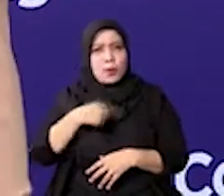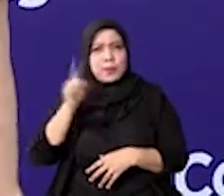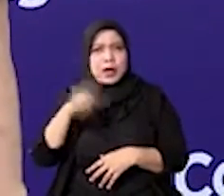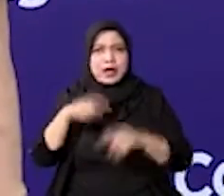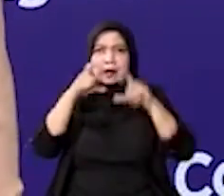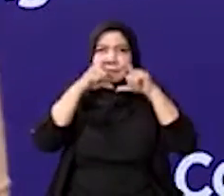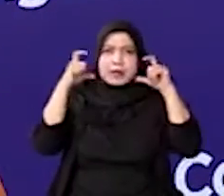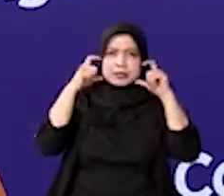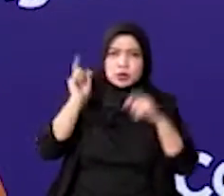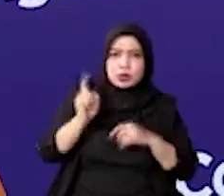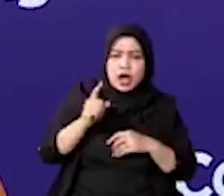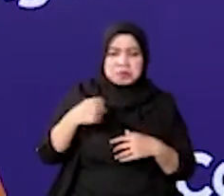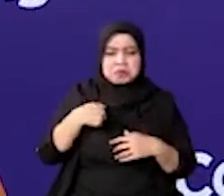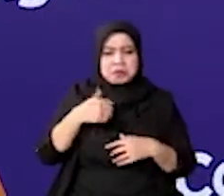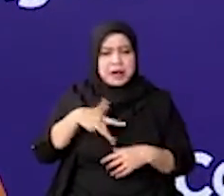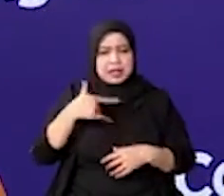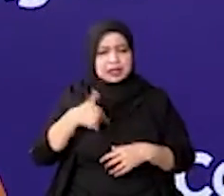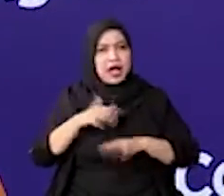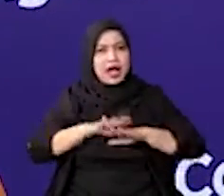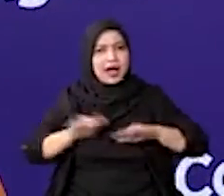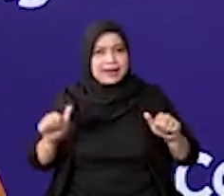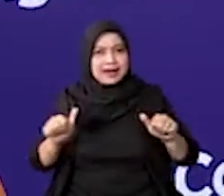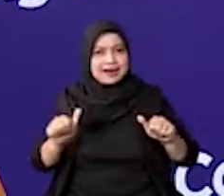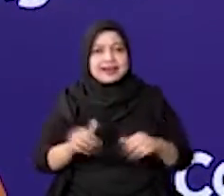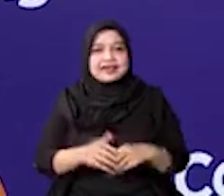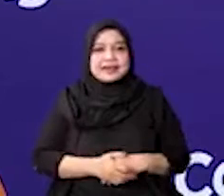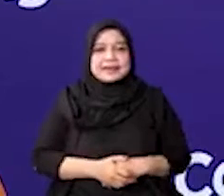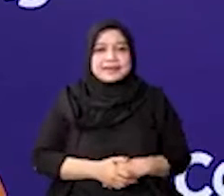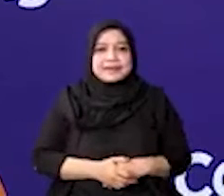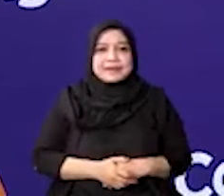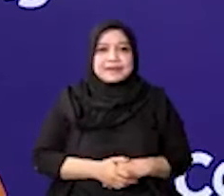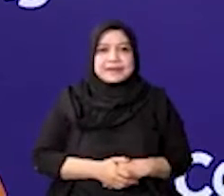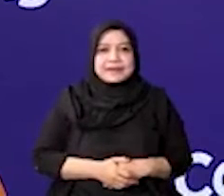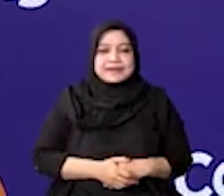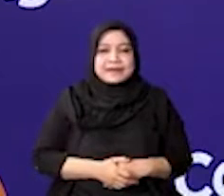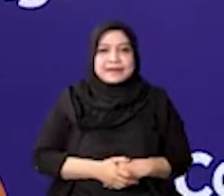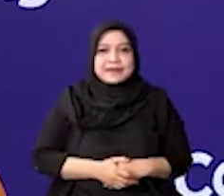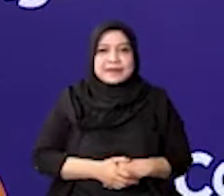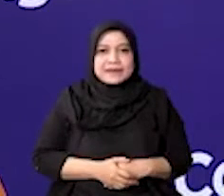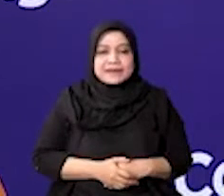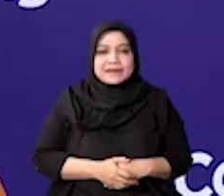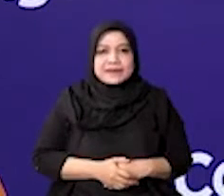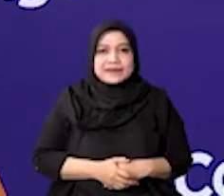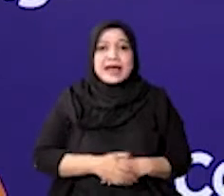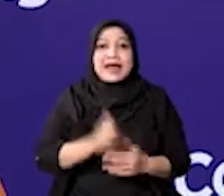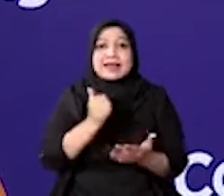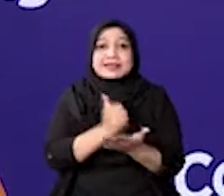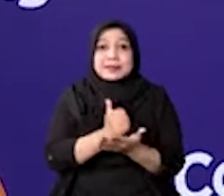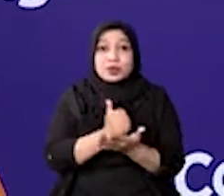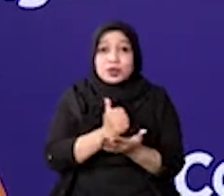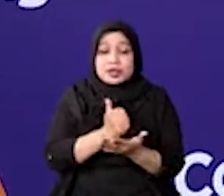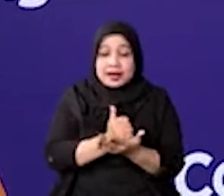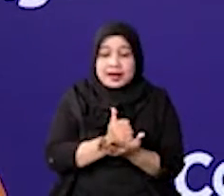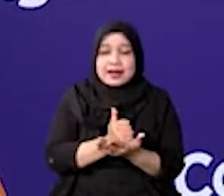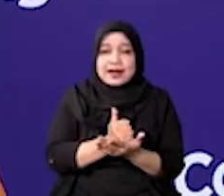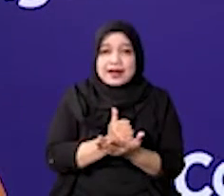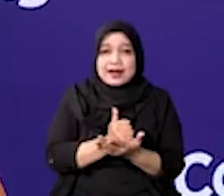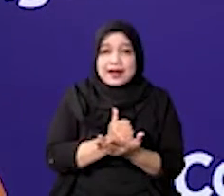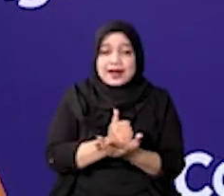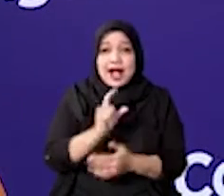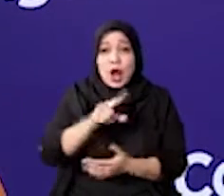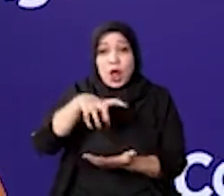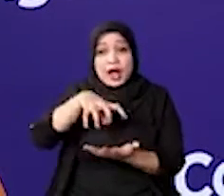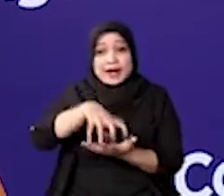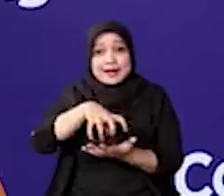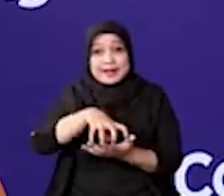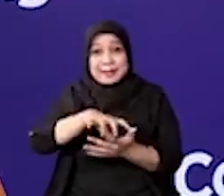berpikir Saya kan sudah pakai ini kan saya sudah ini kayaknya saya aman deh sebenarnya penyebaran Bagaimana sih penyebaran potensi penyebaran itu